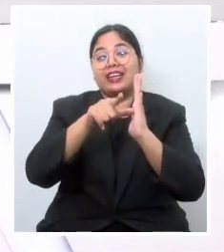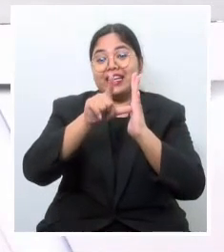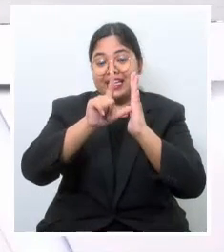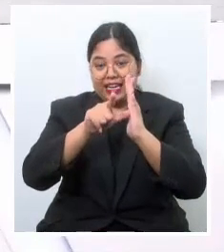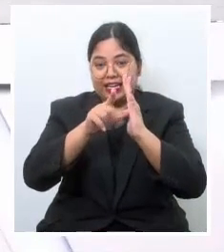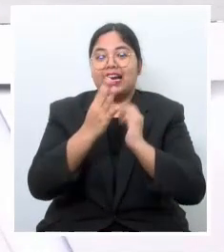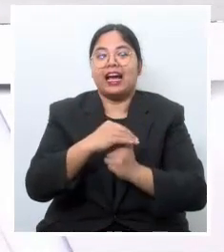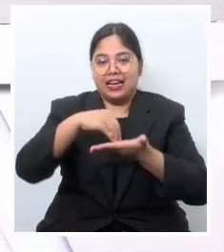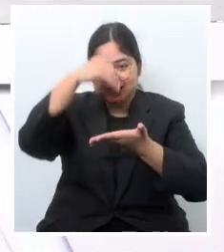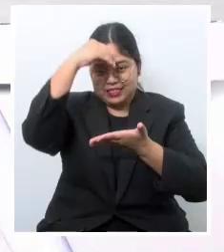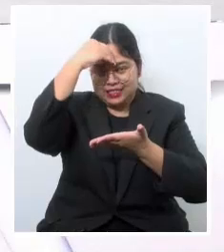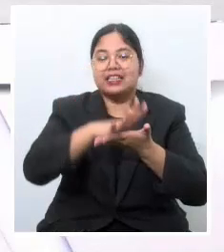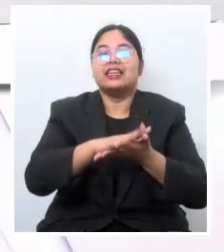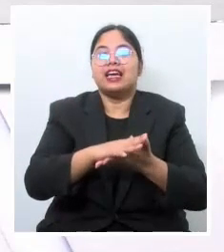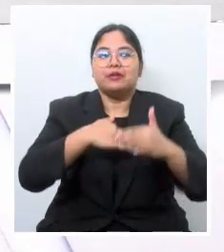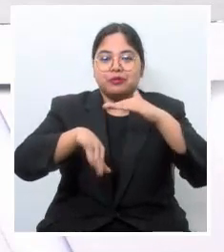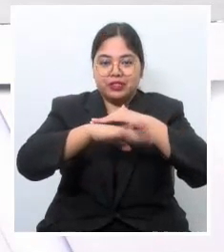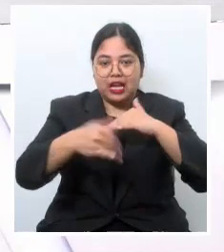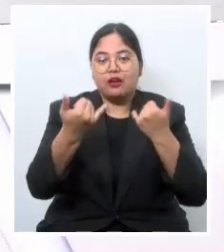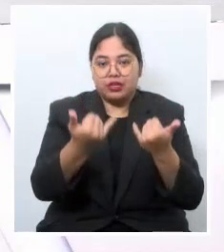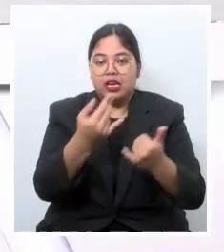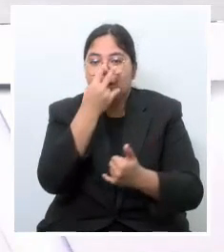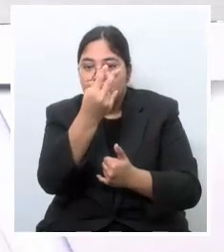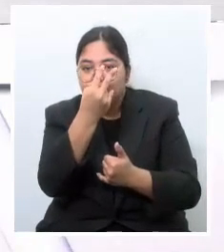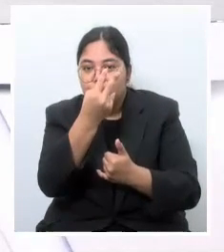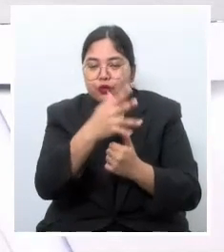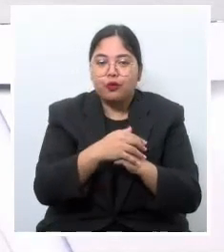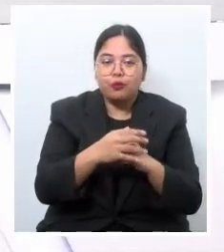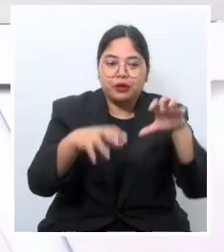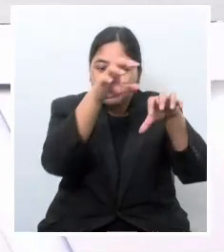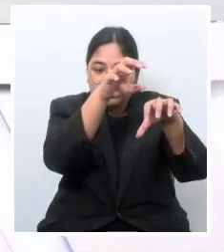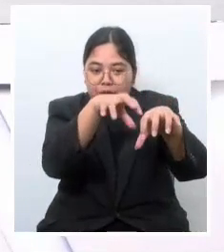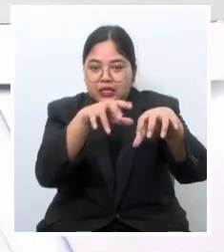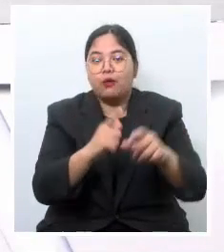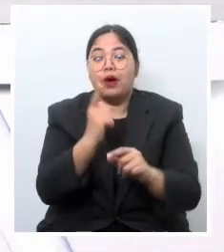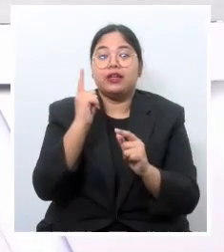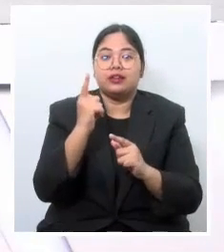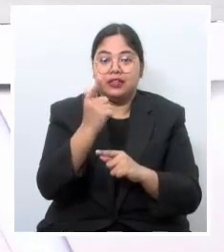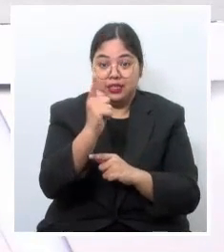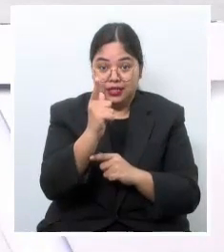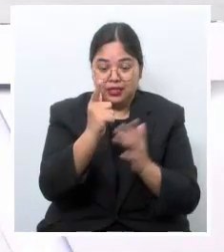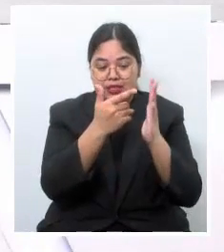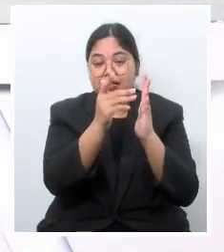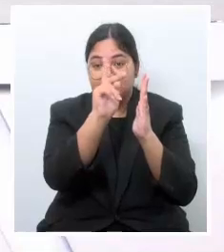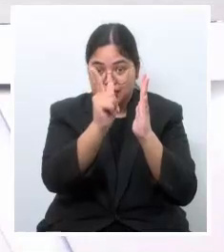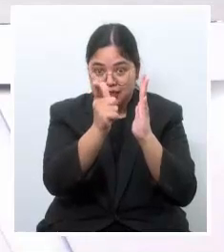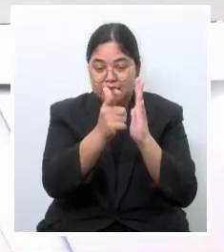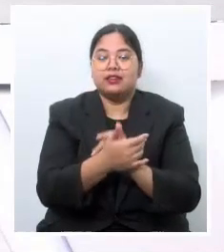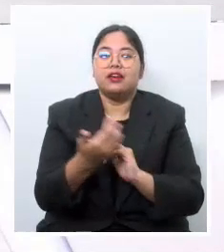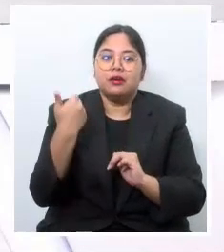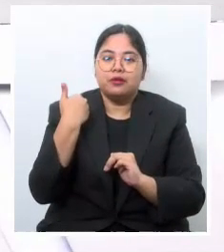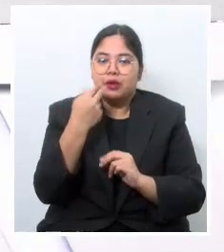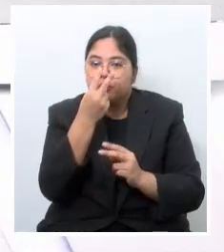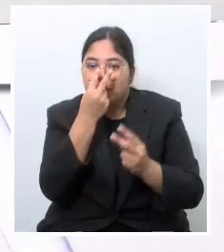พื้นฐานนะคะจะพาเราไปกันที่อุทยานเทิดพระเกียรติบ้านหมากแข้งจังหวัดเลยค่ะศูนย์ศรัทธารวมใจคนของพระ